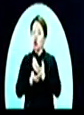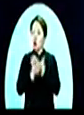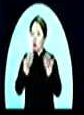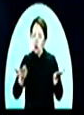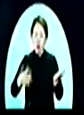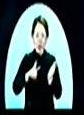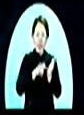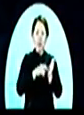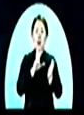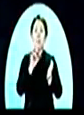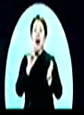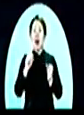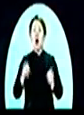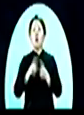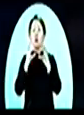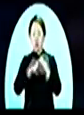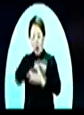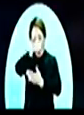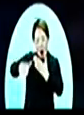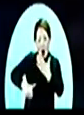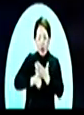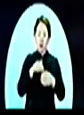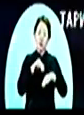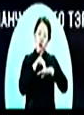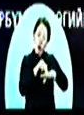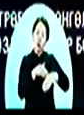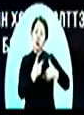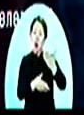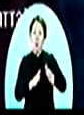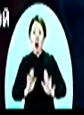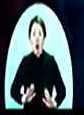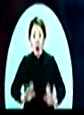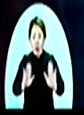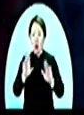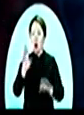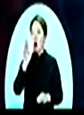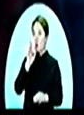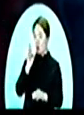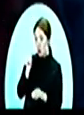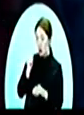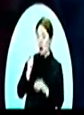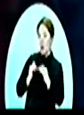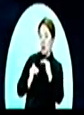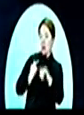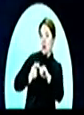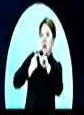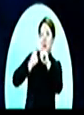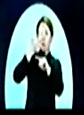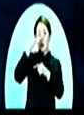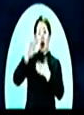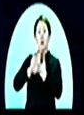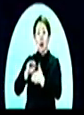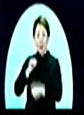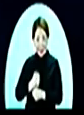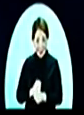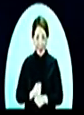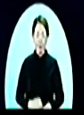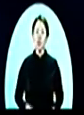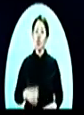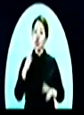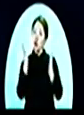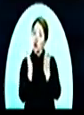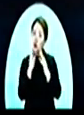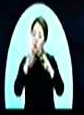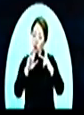өргөн эргэлээний бараа бүтээтгүний хангамж нийлүүлэлтийг тогтворжуулж, үнийн өсөлтөөс сэргийлж ажиллав. Жижиг